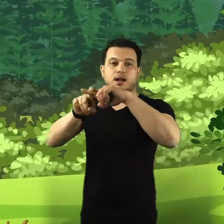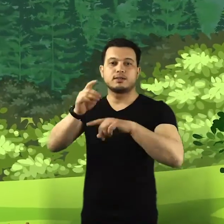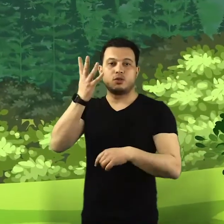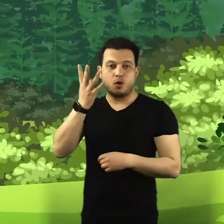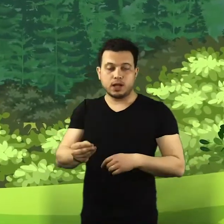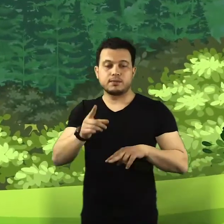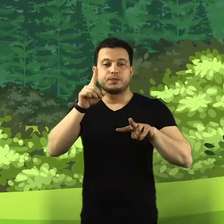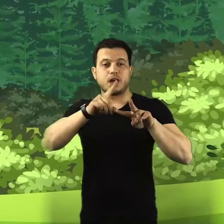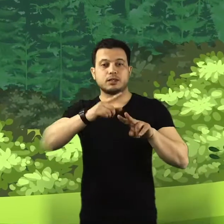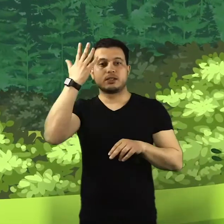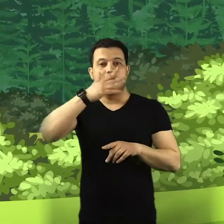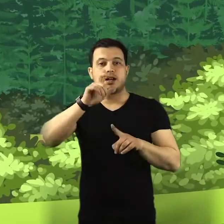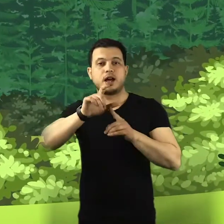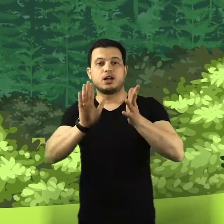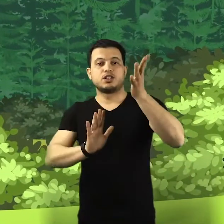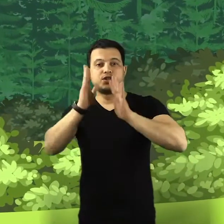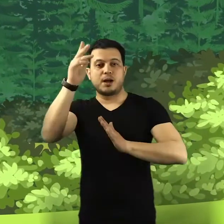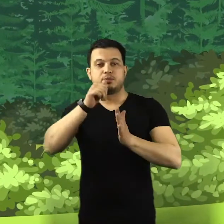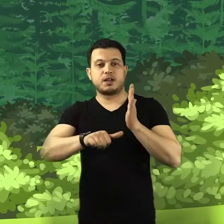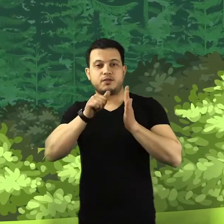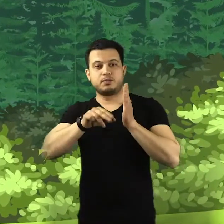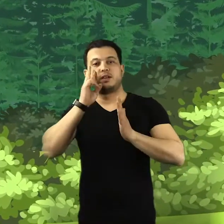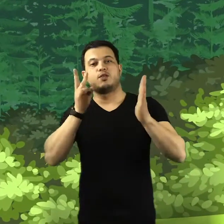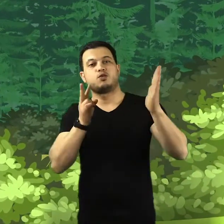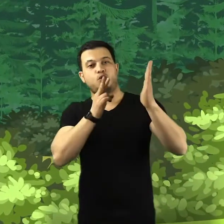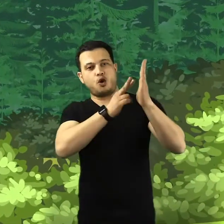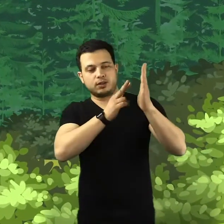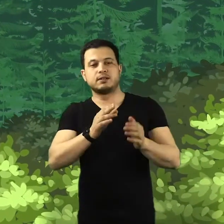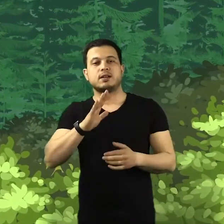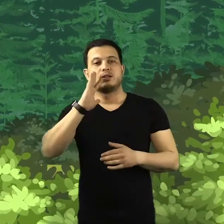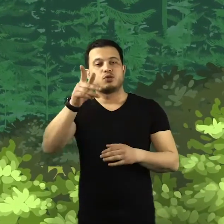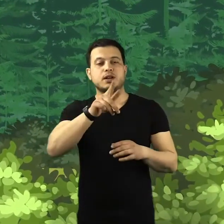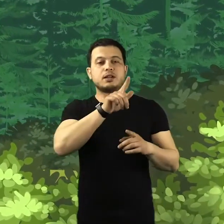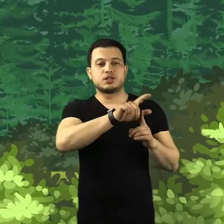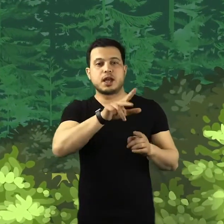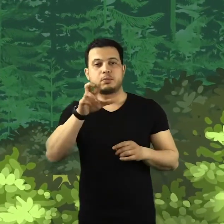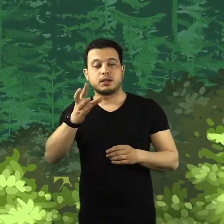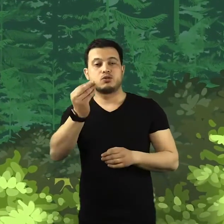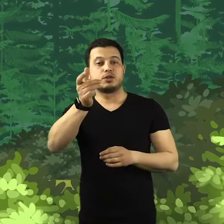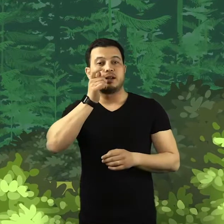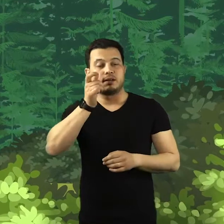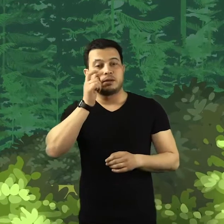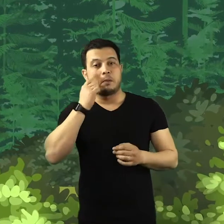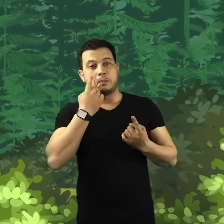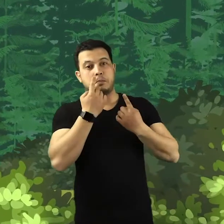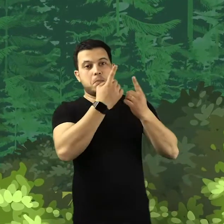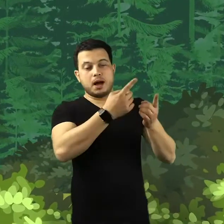Karaçam Ormanı'nın olduğu takvimi gösterdi Pınar ile Çınar dikkatlice takvime baktı